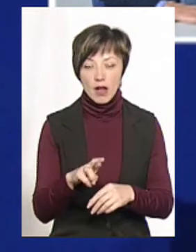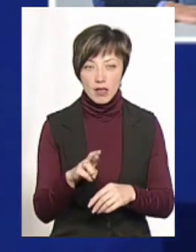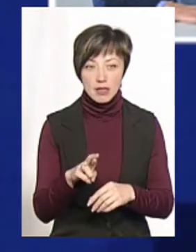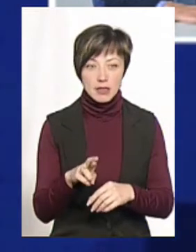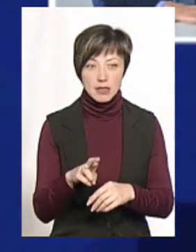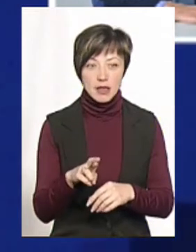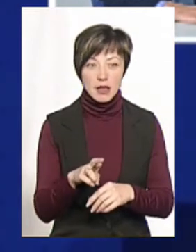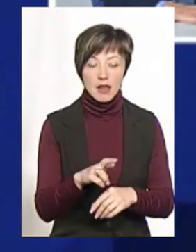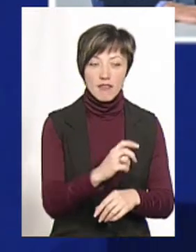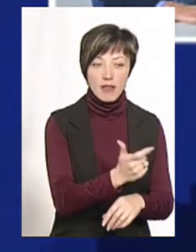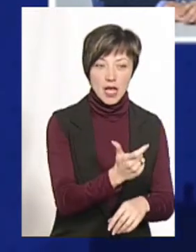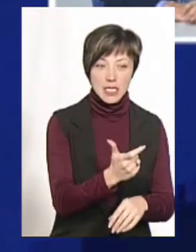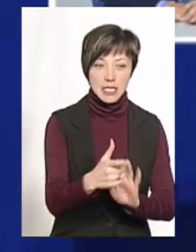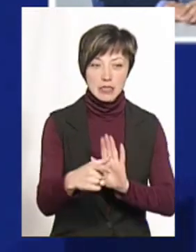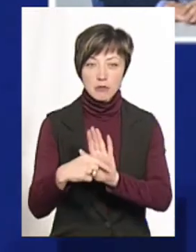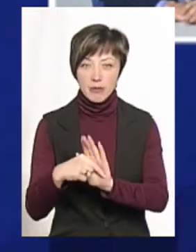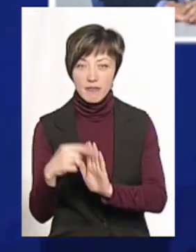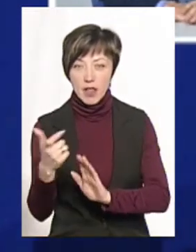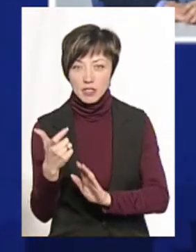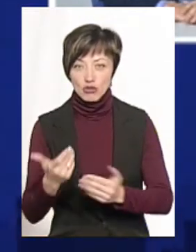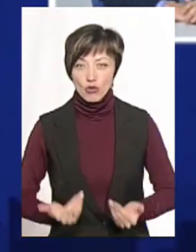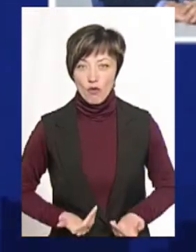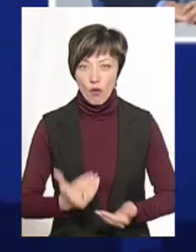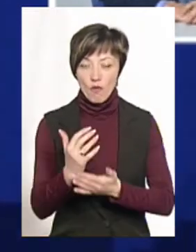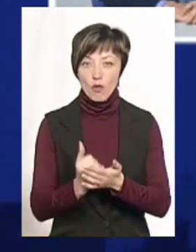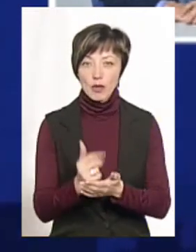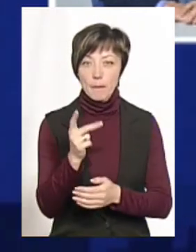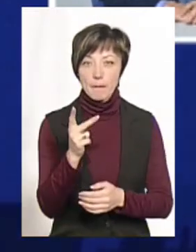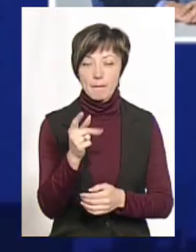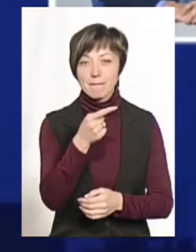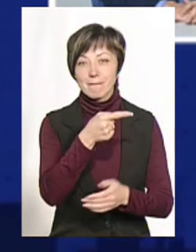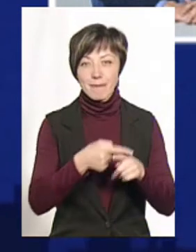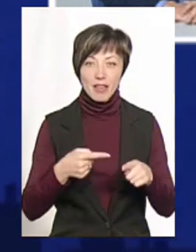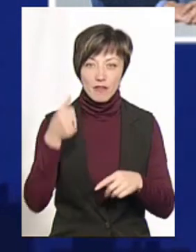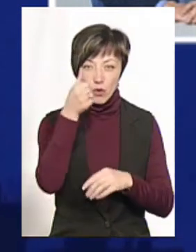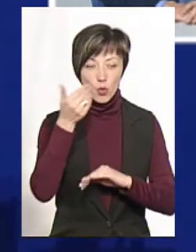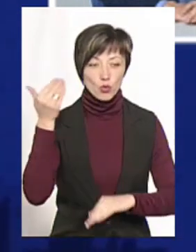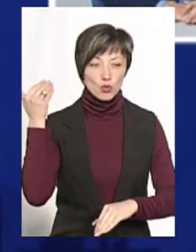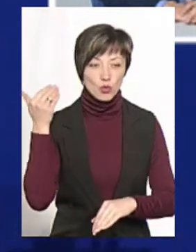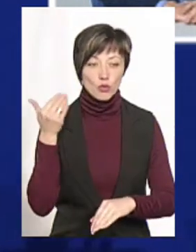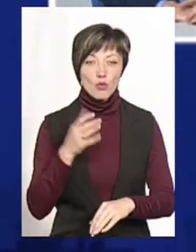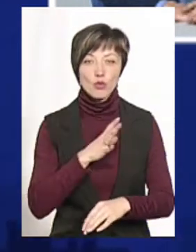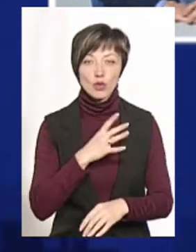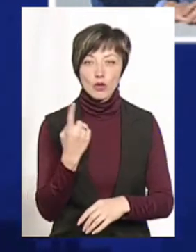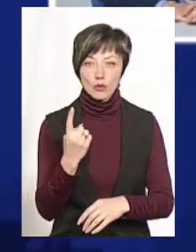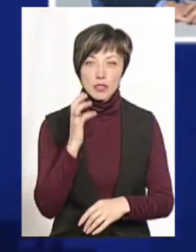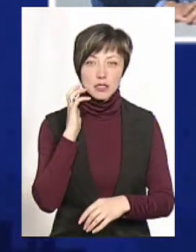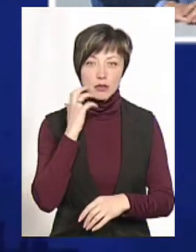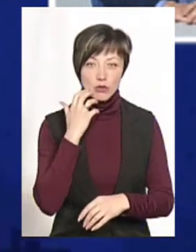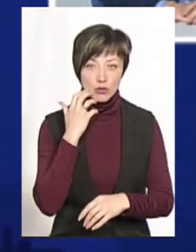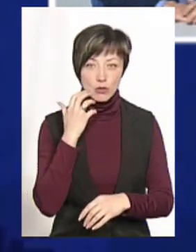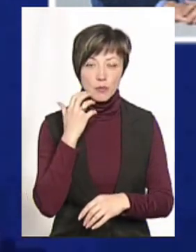власника і співвласника житлового фонду. Мені довелося десь півроку тому, вже більше ніж півроку тому, бути на одному